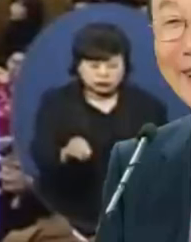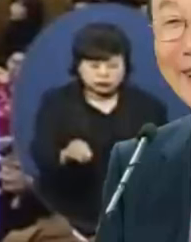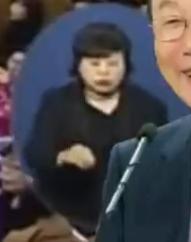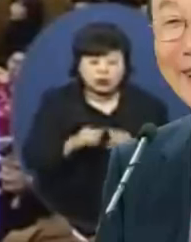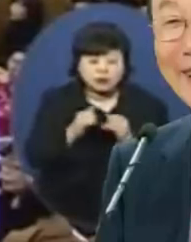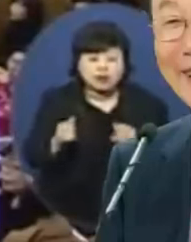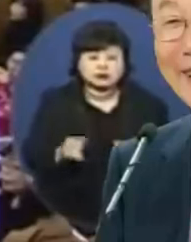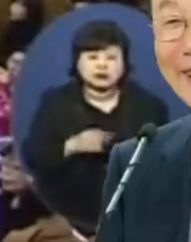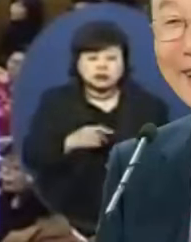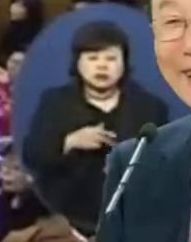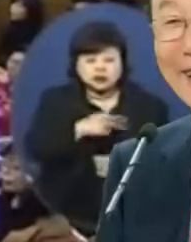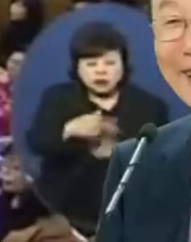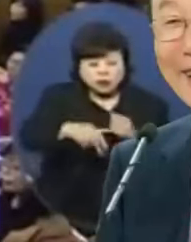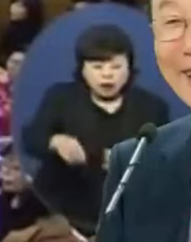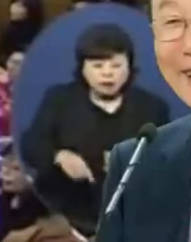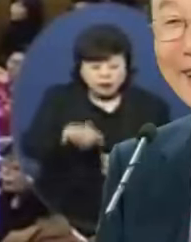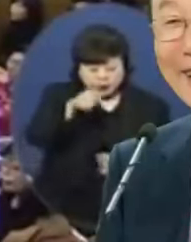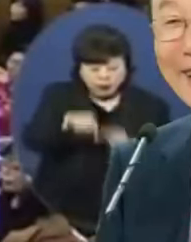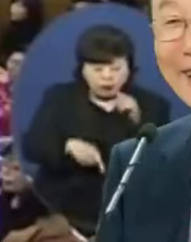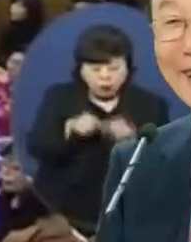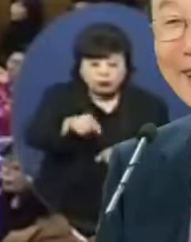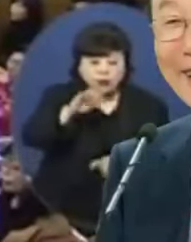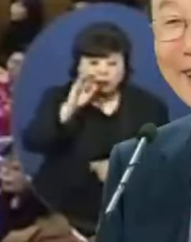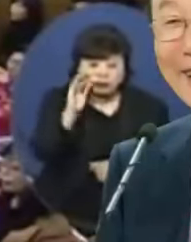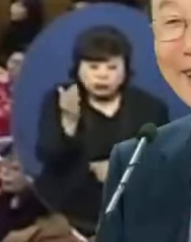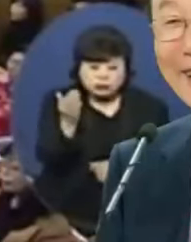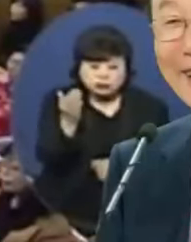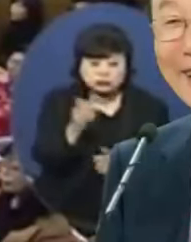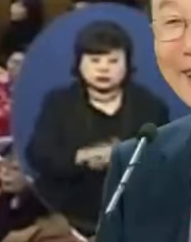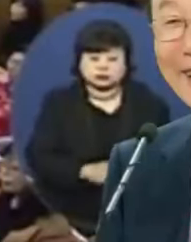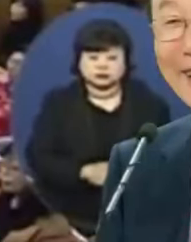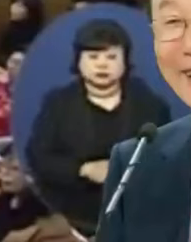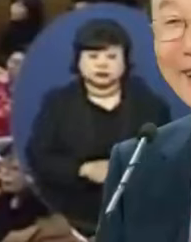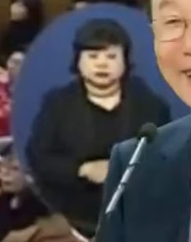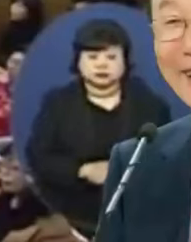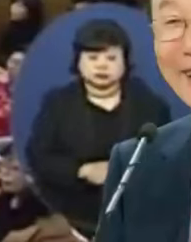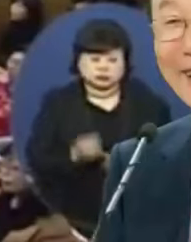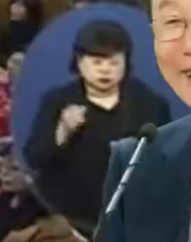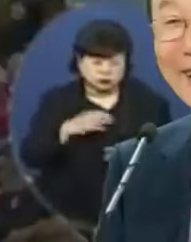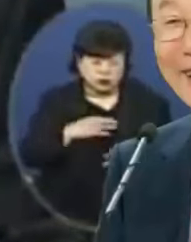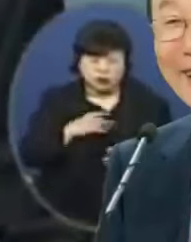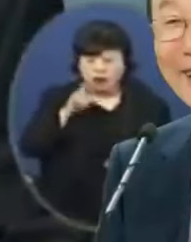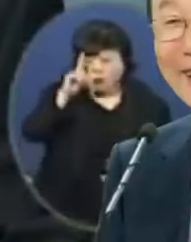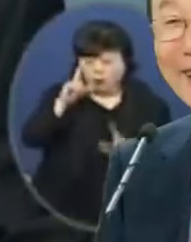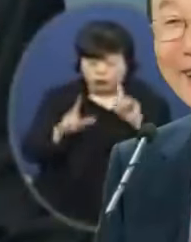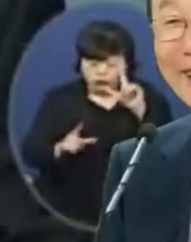끊어짐에 백성이 여리고 앞에 바로 건널세. 굉장한 장관입니다.